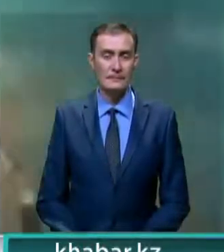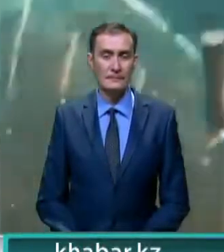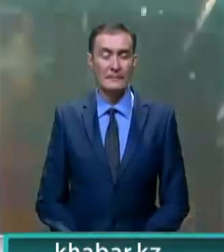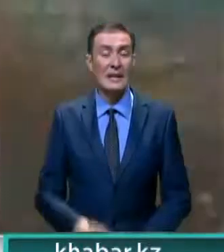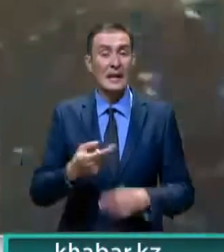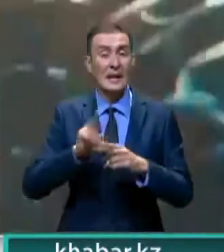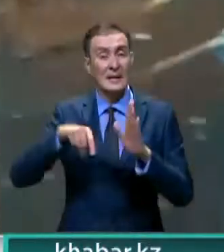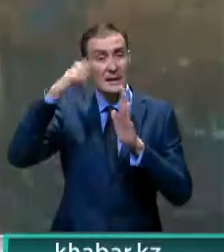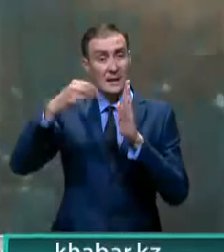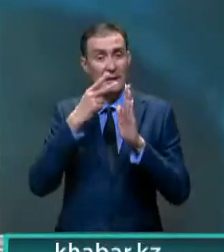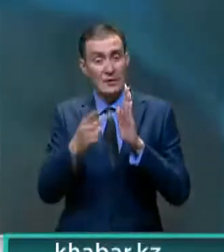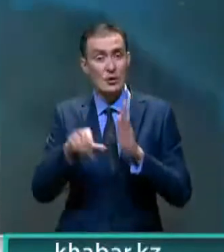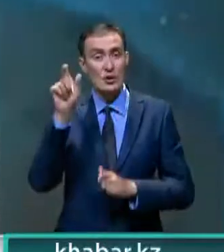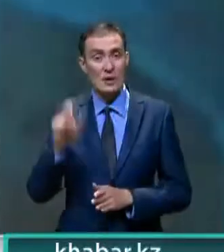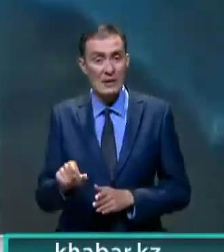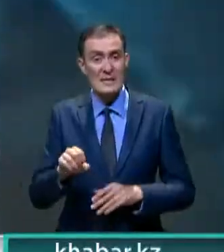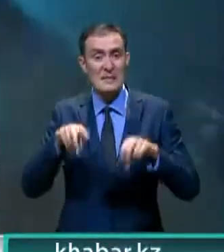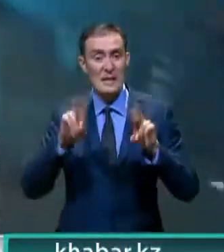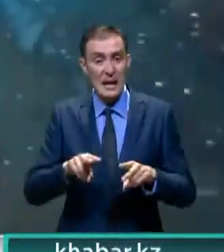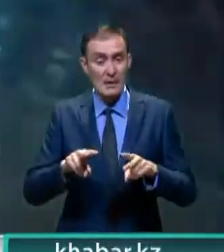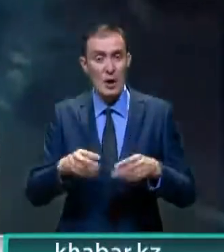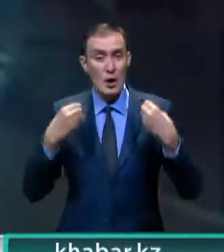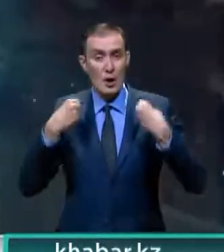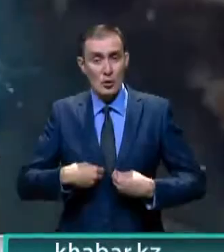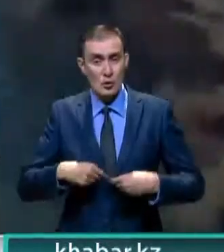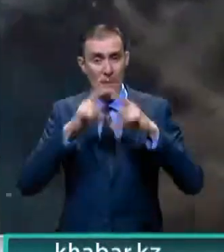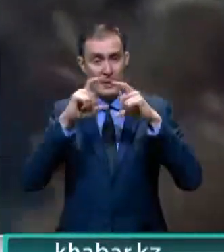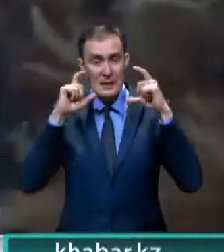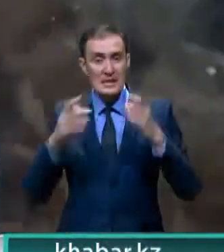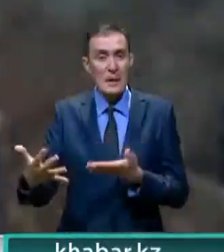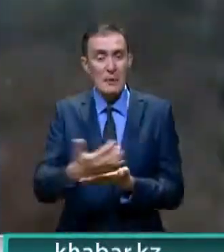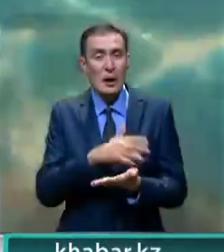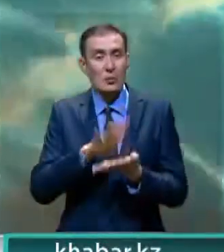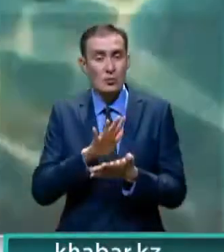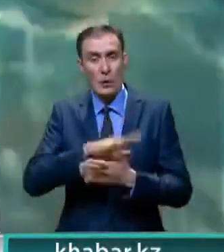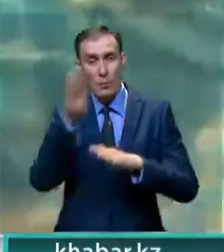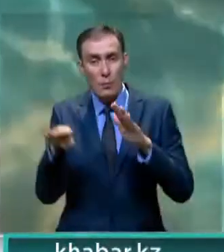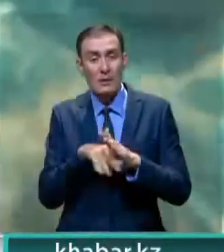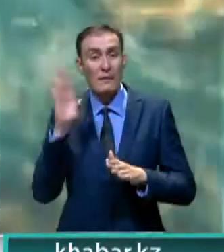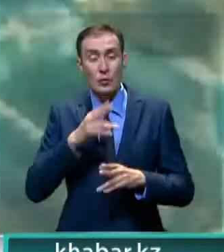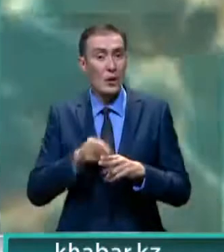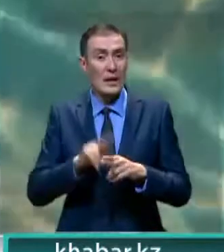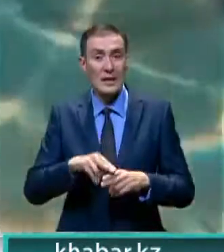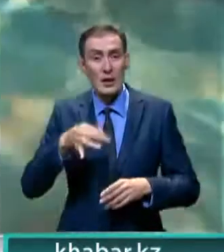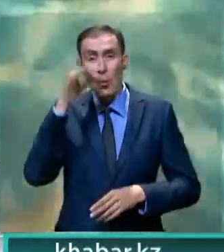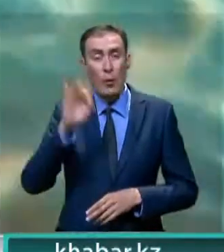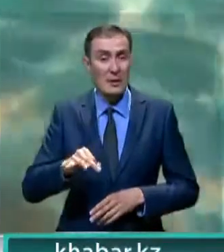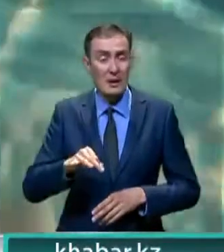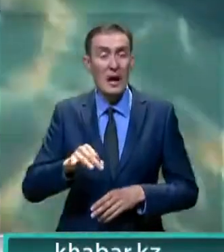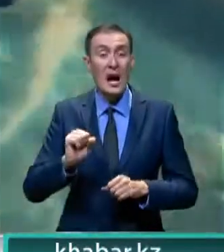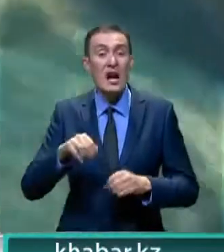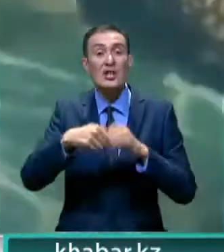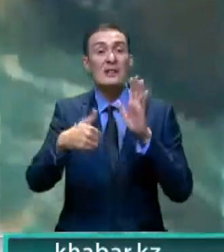На этих кадрах видно, как человек в специальном водолазном костюме собирает мусор с морского дна. Но это не профессиональный дайвер,